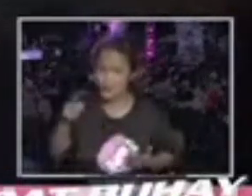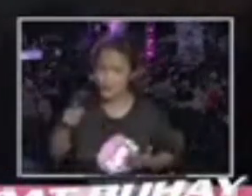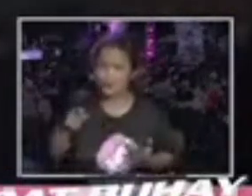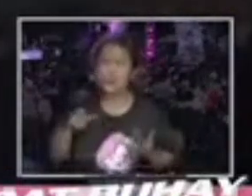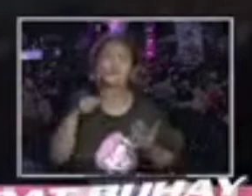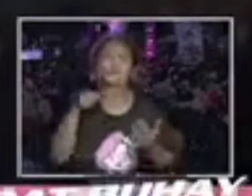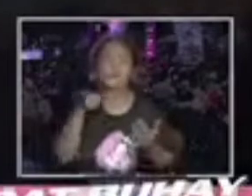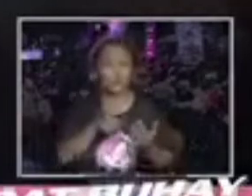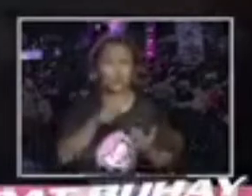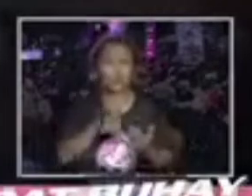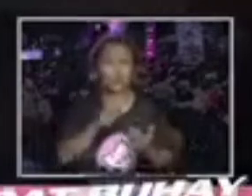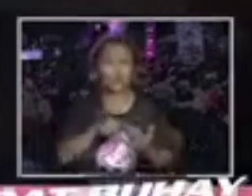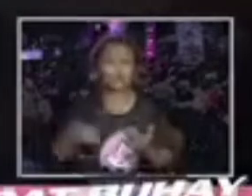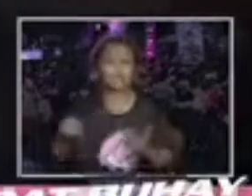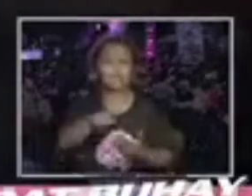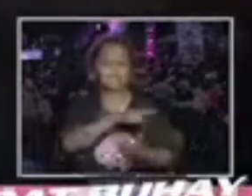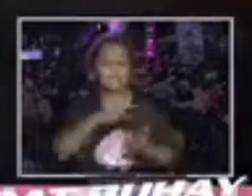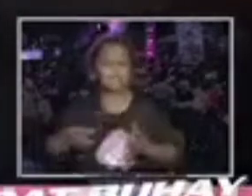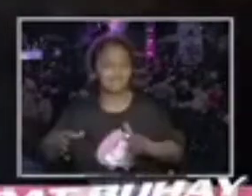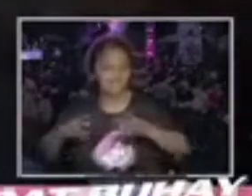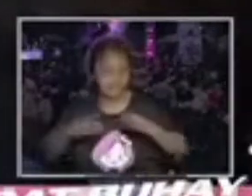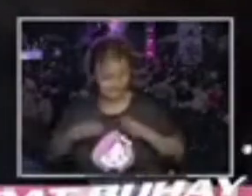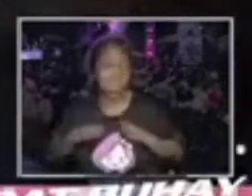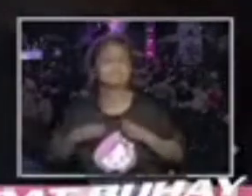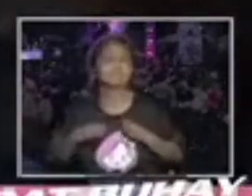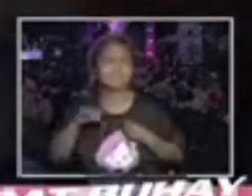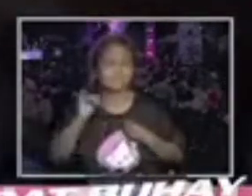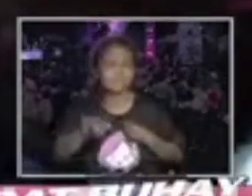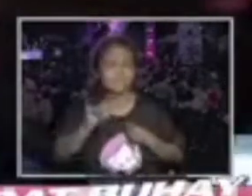katotohanang tinatayaan natin.